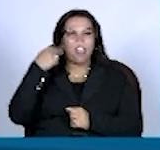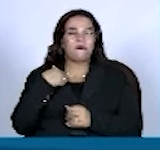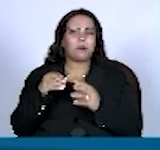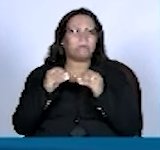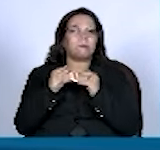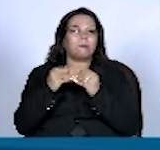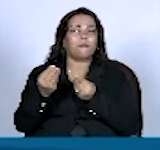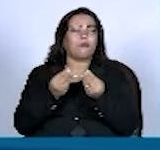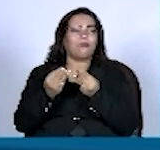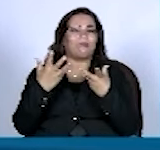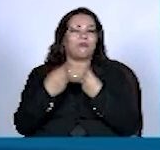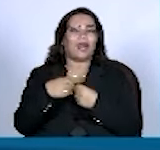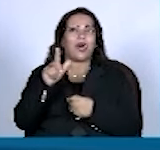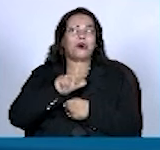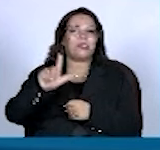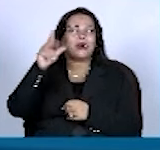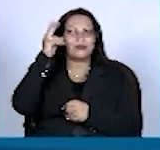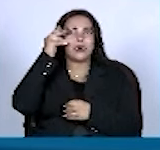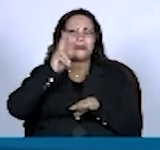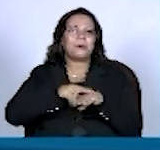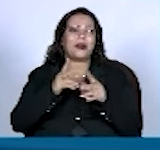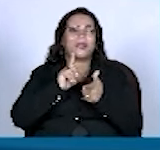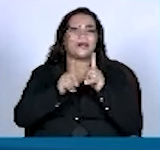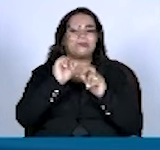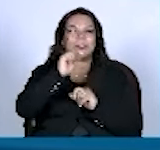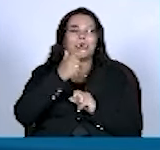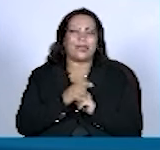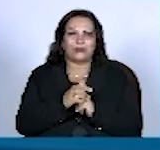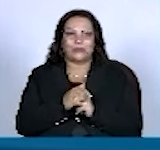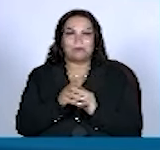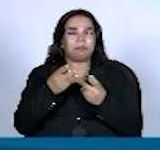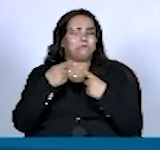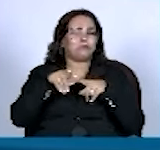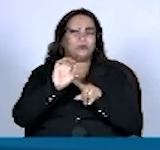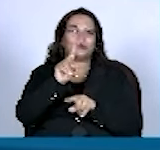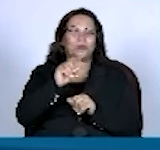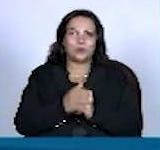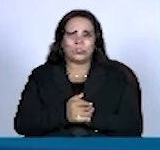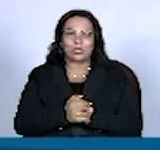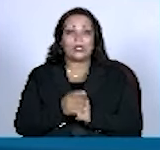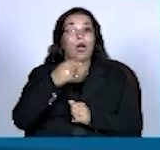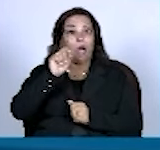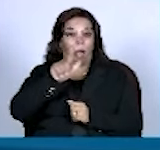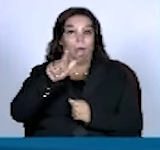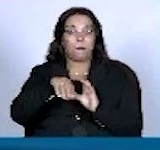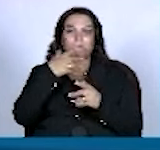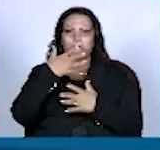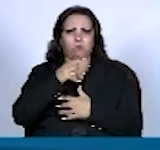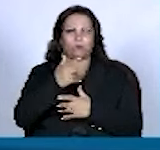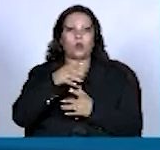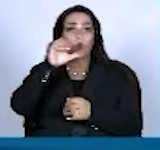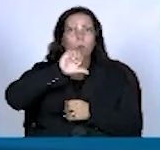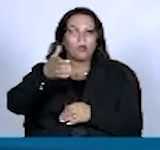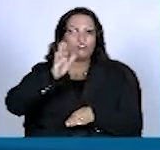بين بايدن ونتنياهو مش ماشيه كويس صحيح ان ده لم ينعكس